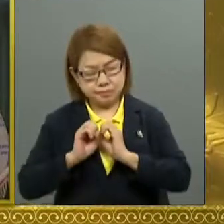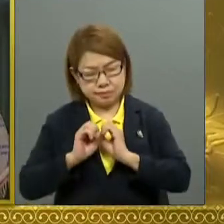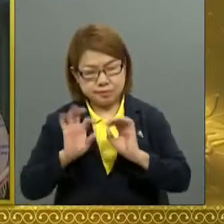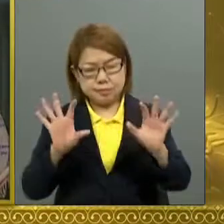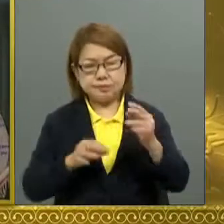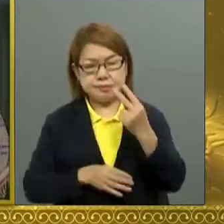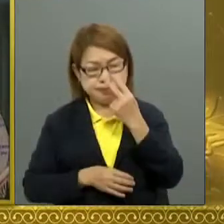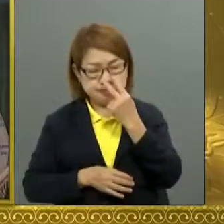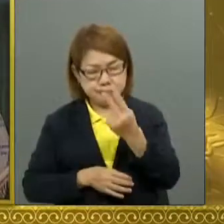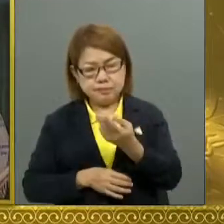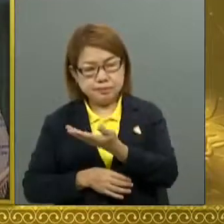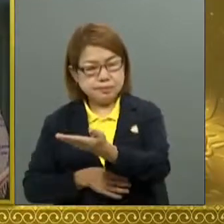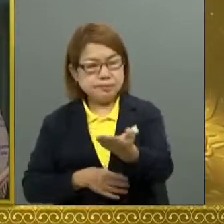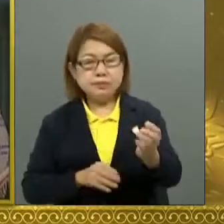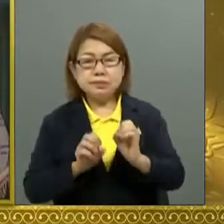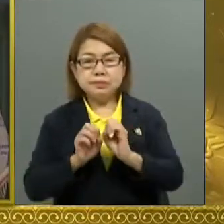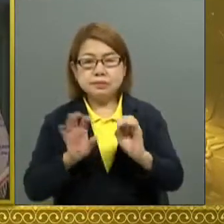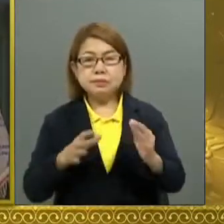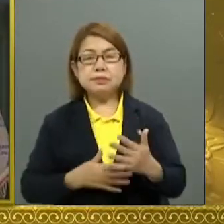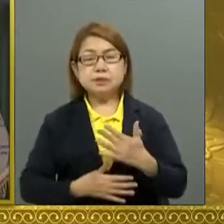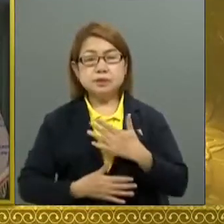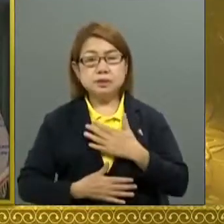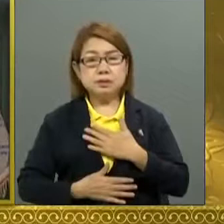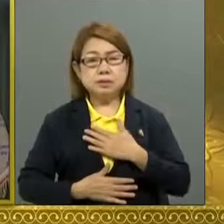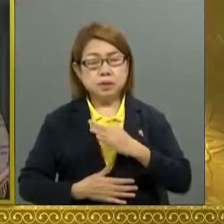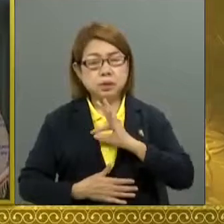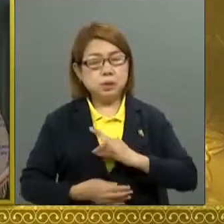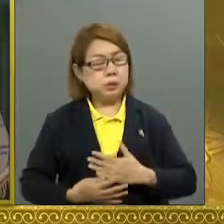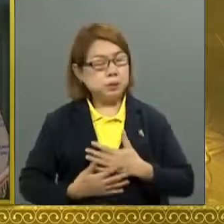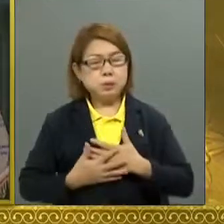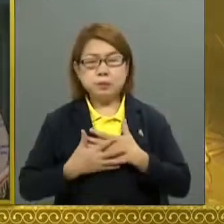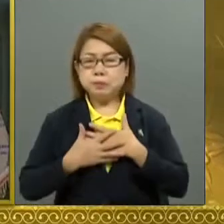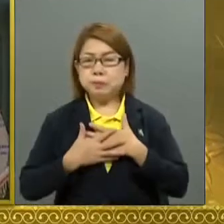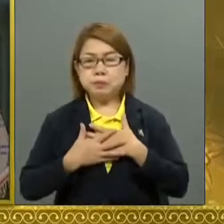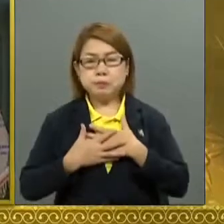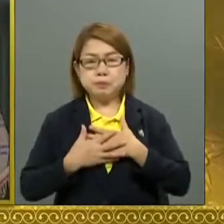ใจและทำให้ข้าพเจ้าอิ่มใจอย่างยิ่ง